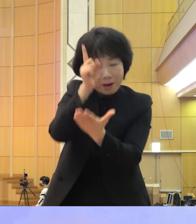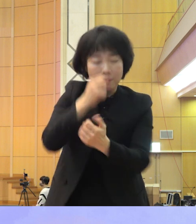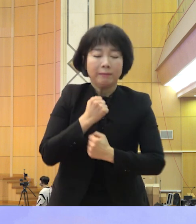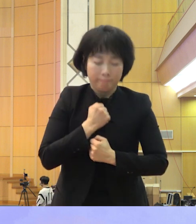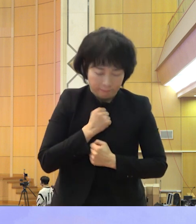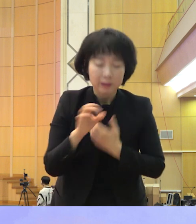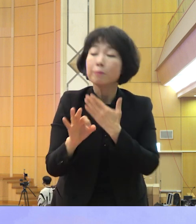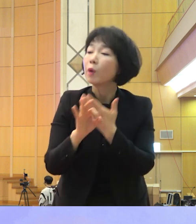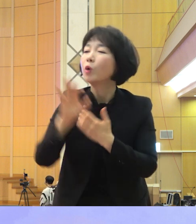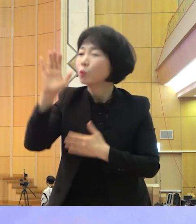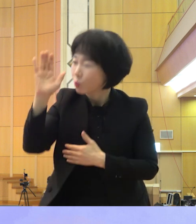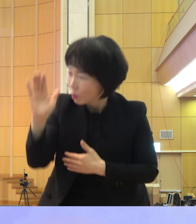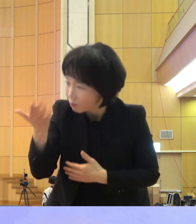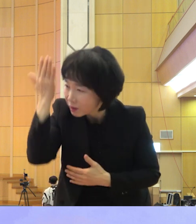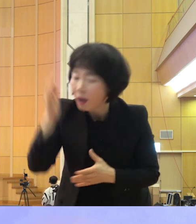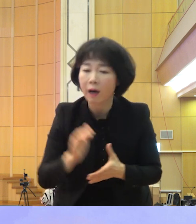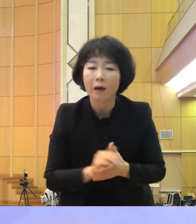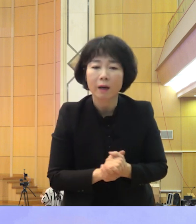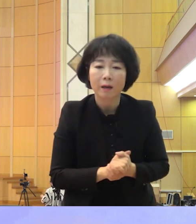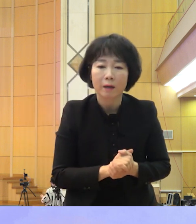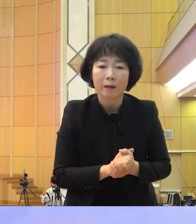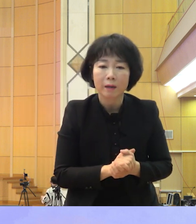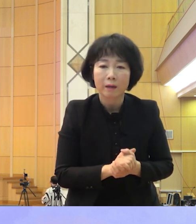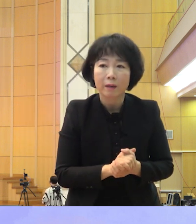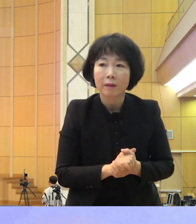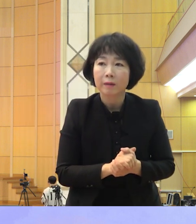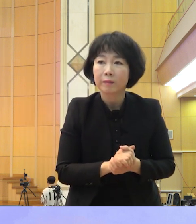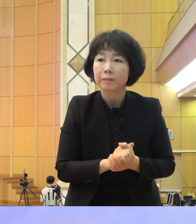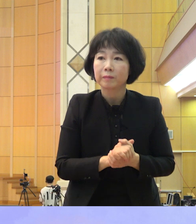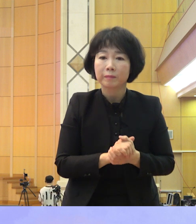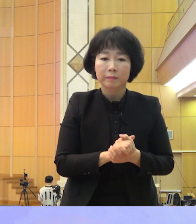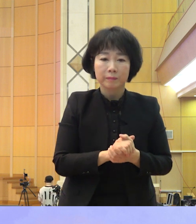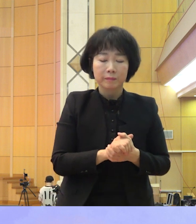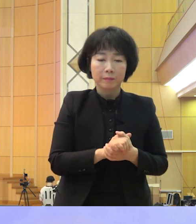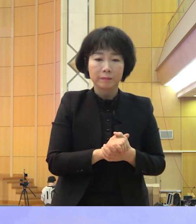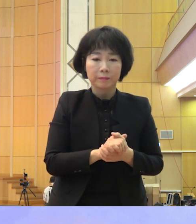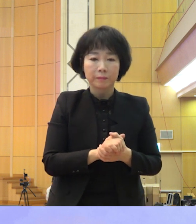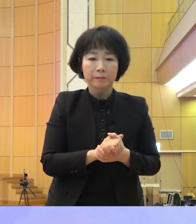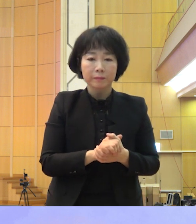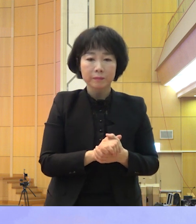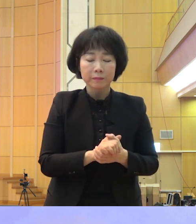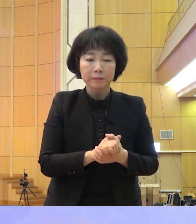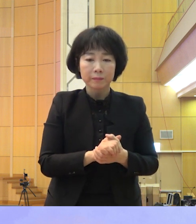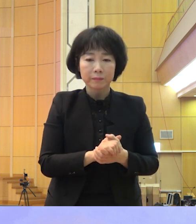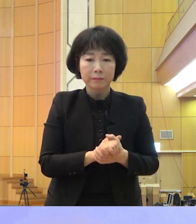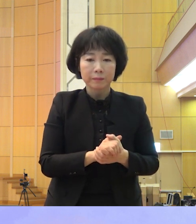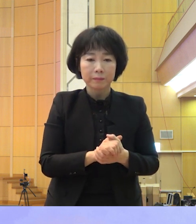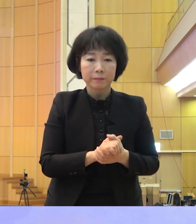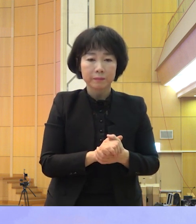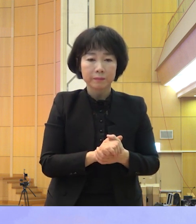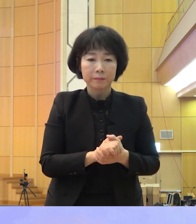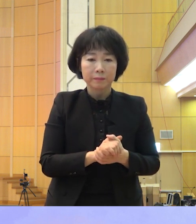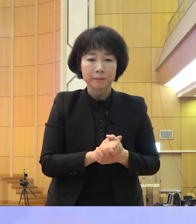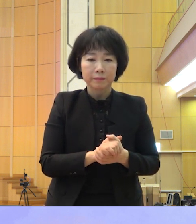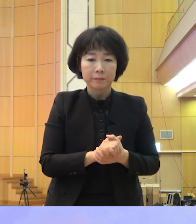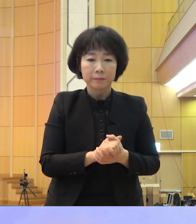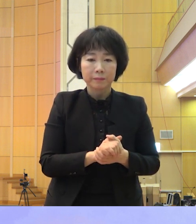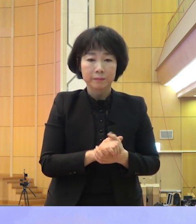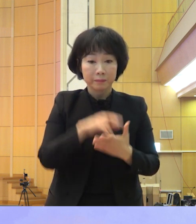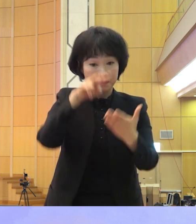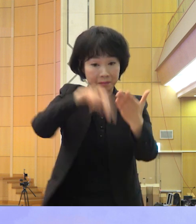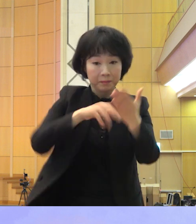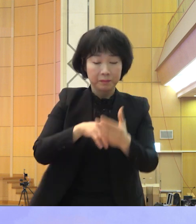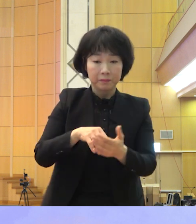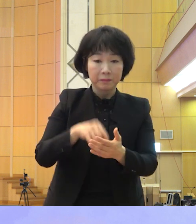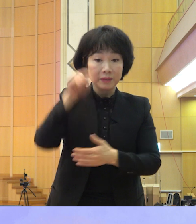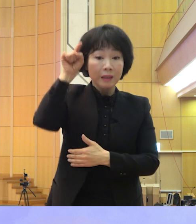하나님 계명이라니까 여러분이 생각할 때 그냥 율법에 나와 있는 계명인 줄로 생각하는데 그게 아닙니다. 요한일서 3장 23절에